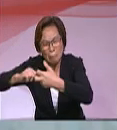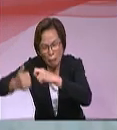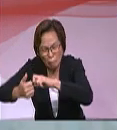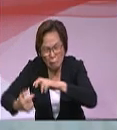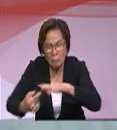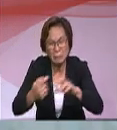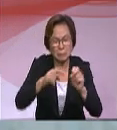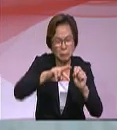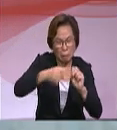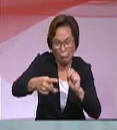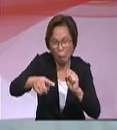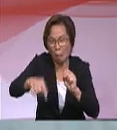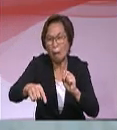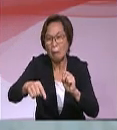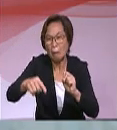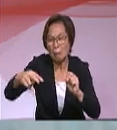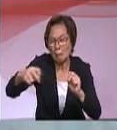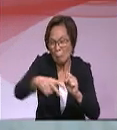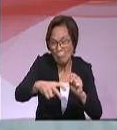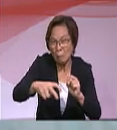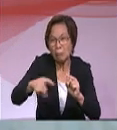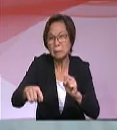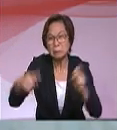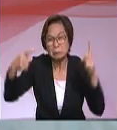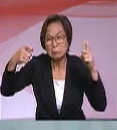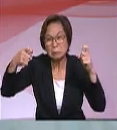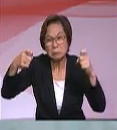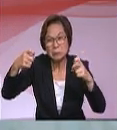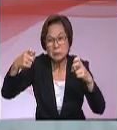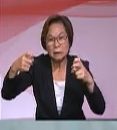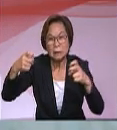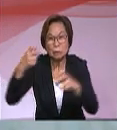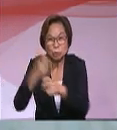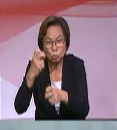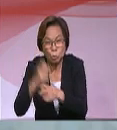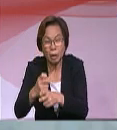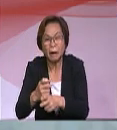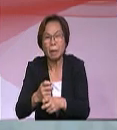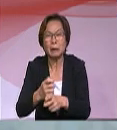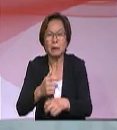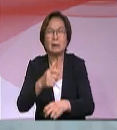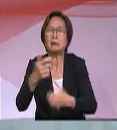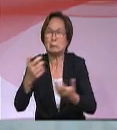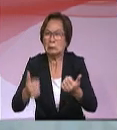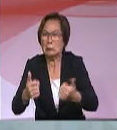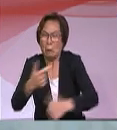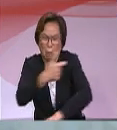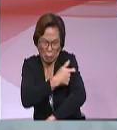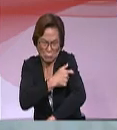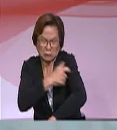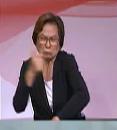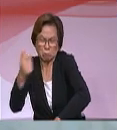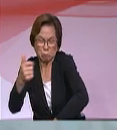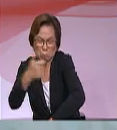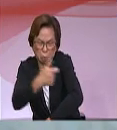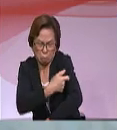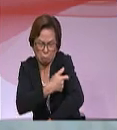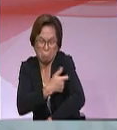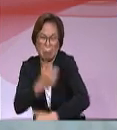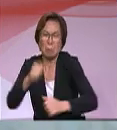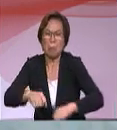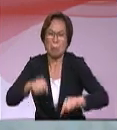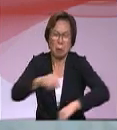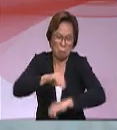akan menyebabkan keberkesanan vaksin, yang itu satu. Yang kedua, sama ada keboleh jangkitan